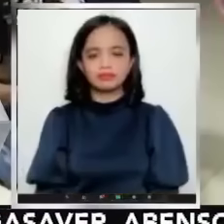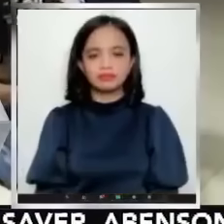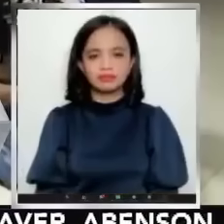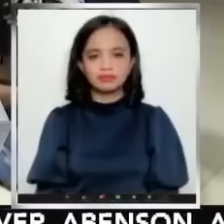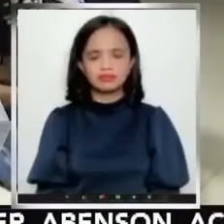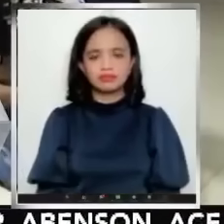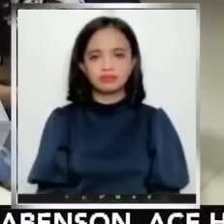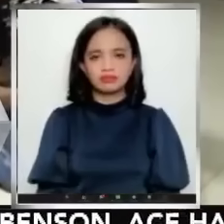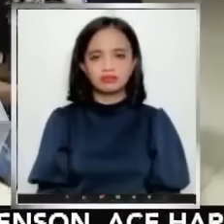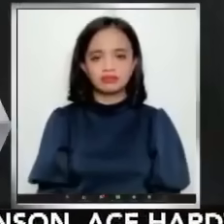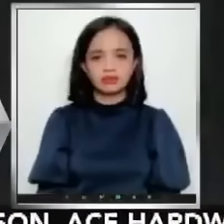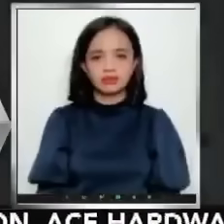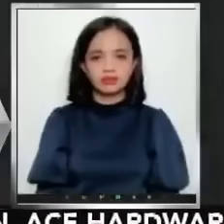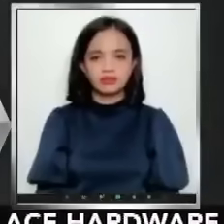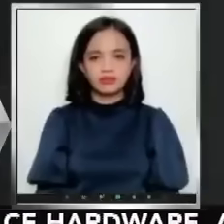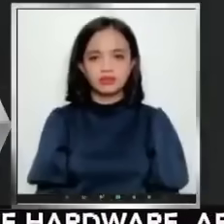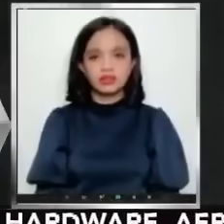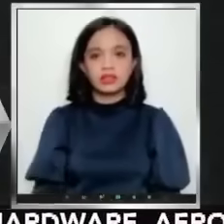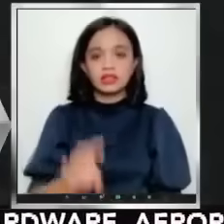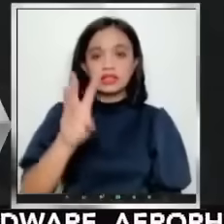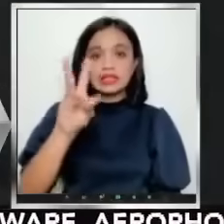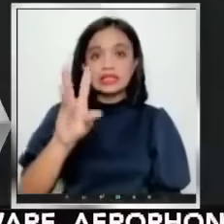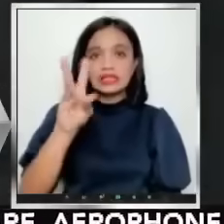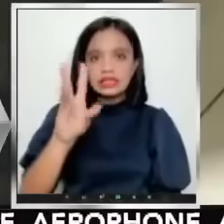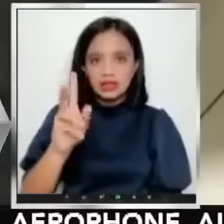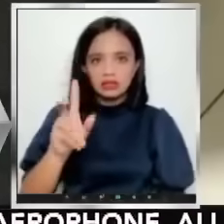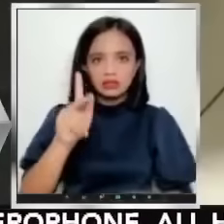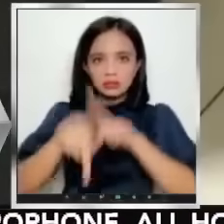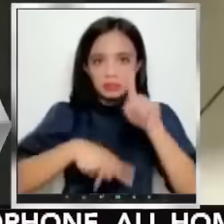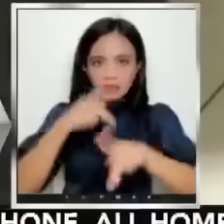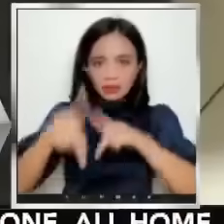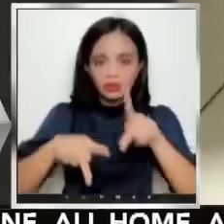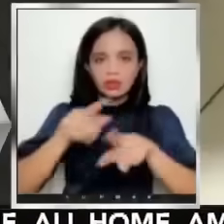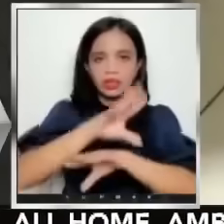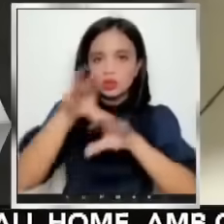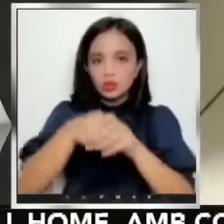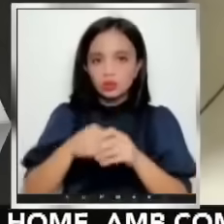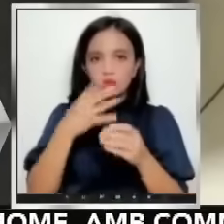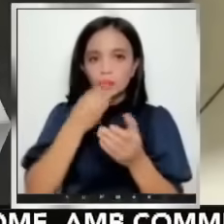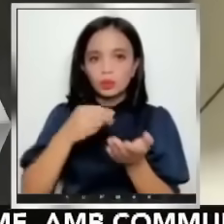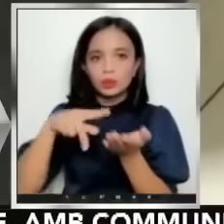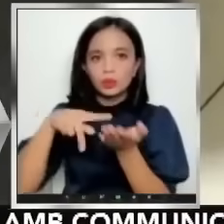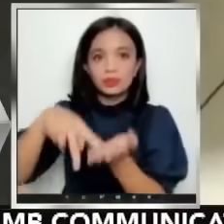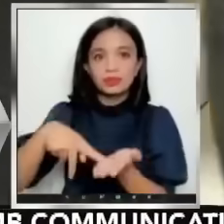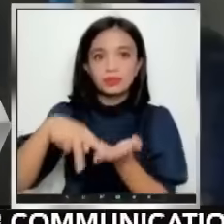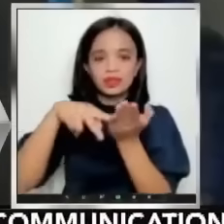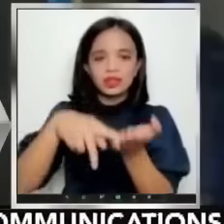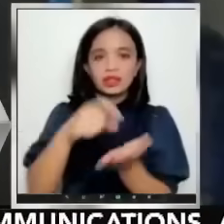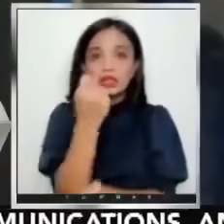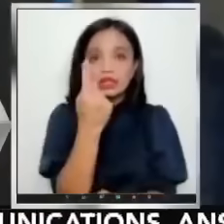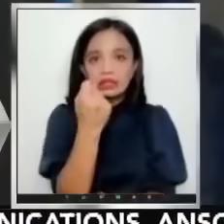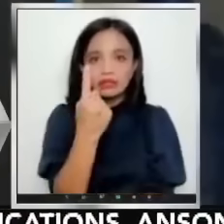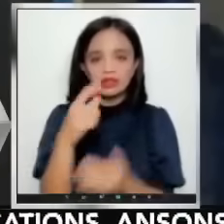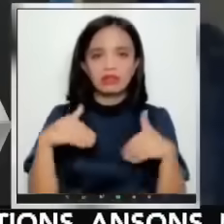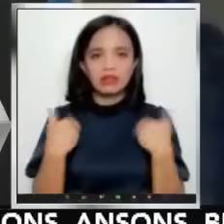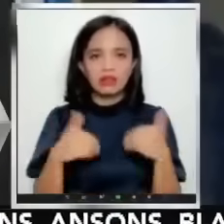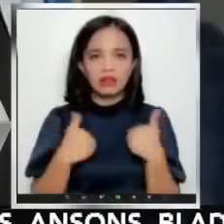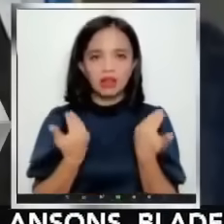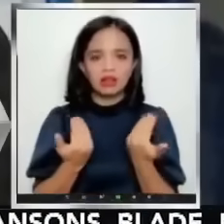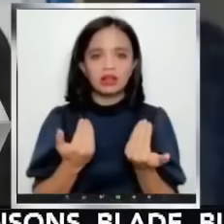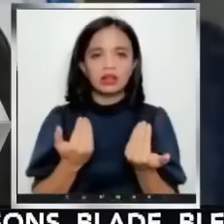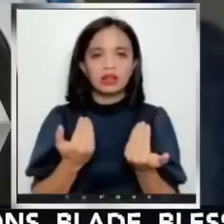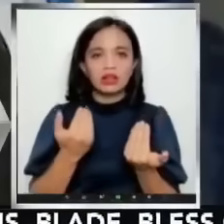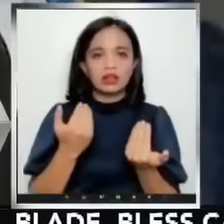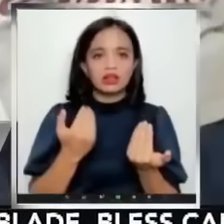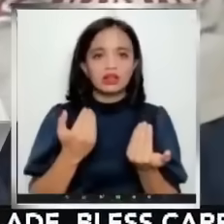Hindi bababa sa 16, kabilang sa isang grupo ng mga skateboarder, 11 sa kanila mga minor de edad, ang inireklamo umano sa